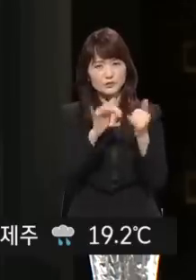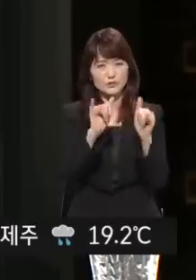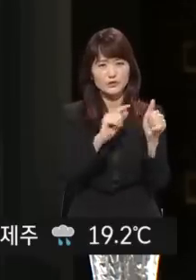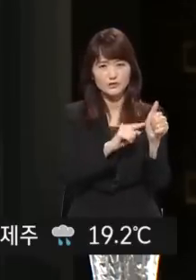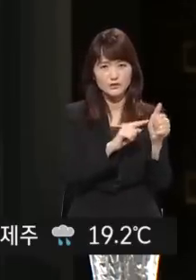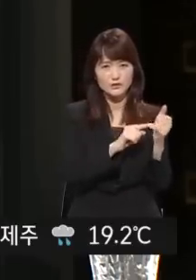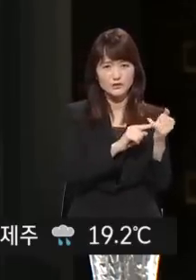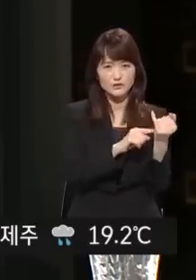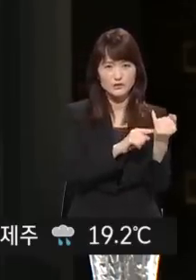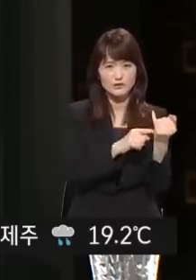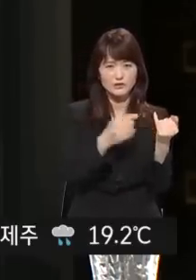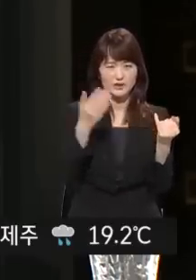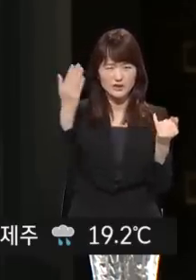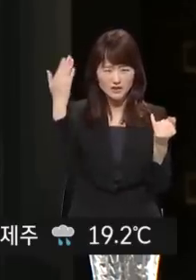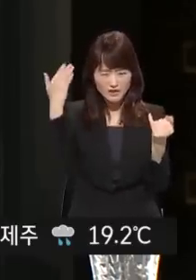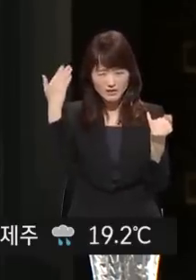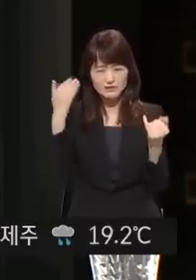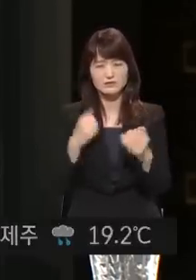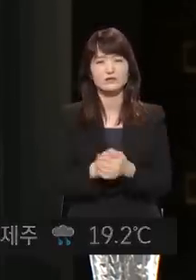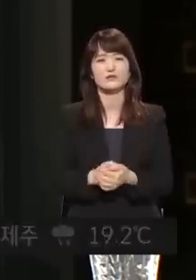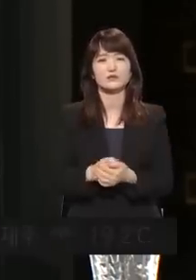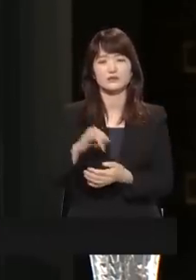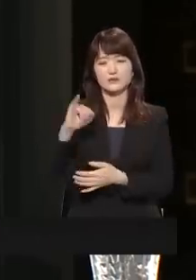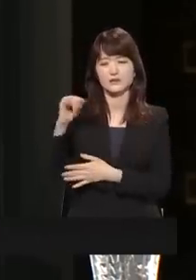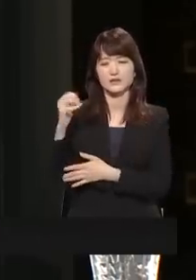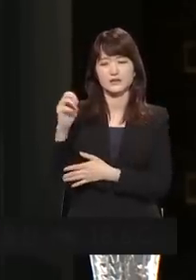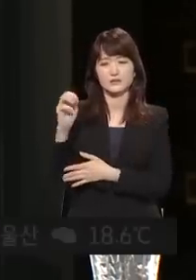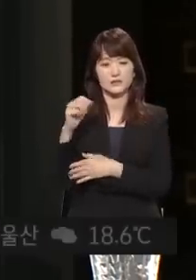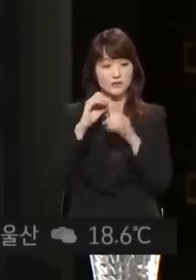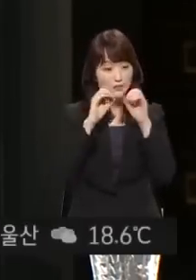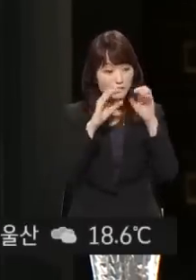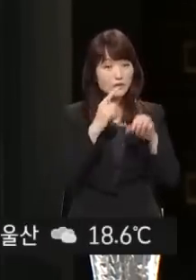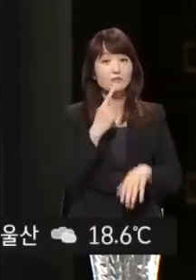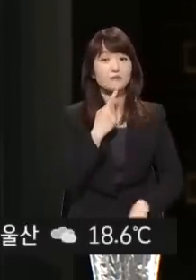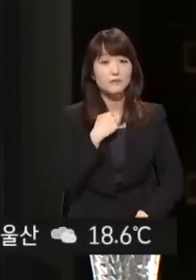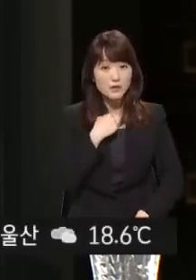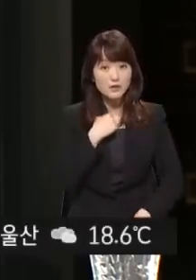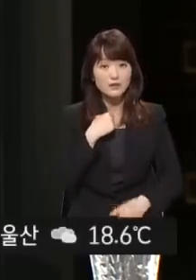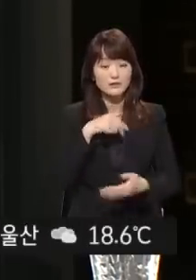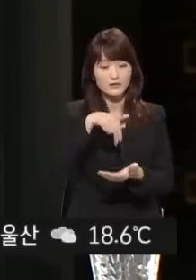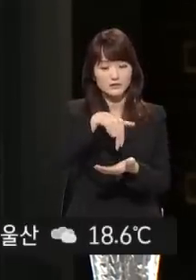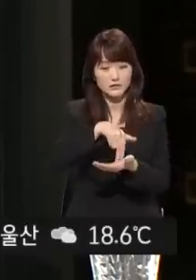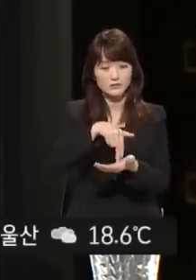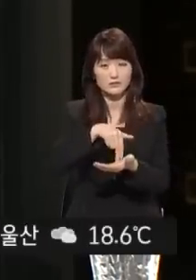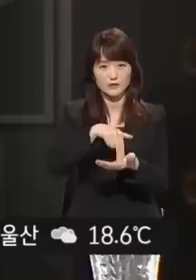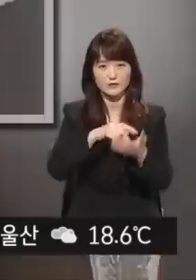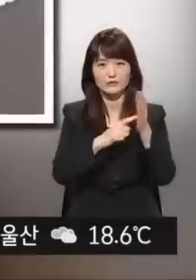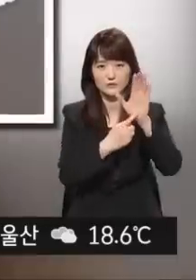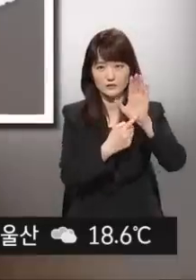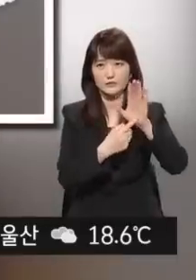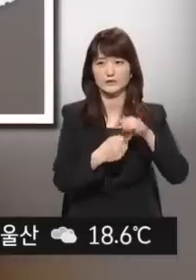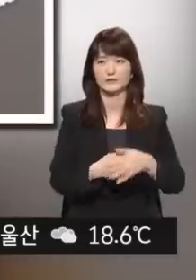JMS 측의 과거에 그 전도가 될 뻔한 그런 또 사연을 공개했습니다 잠깐 보고 가시죠